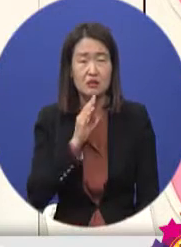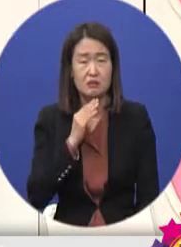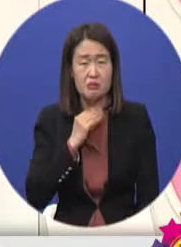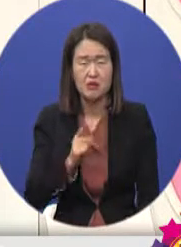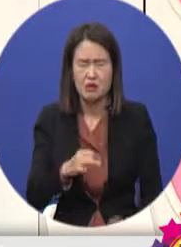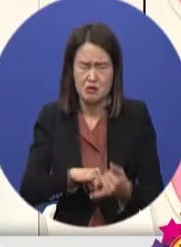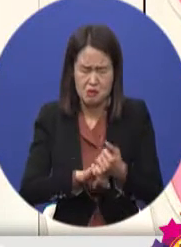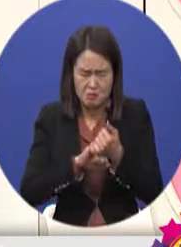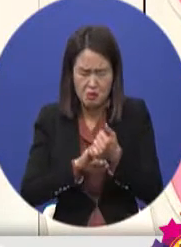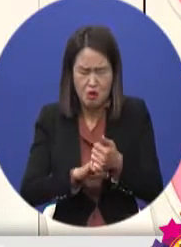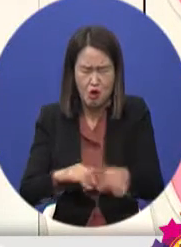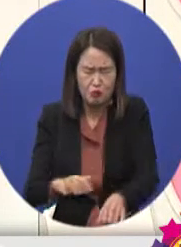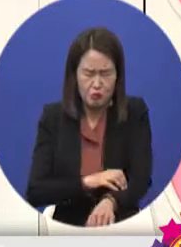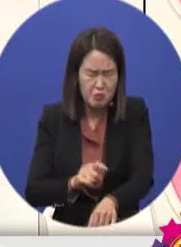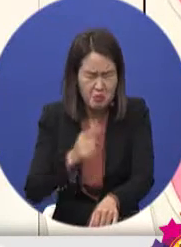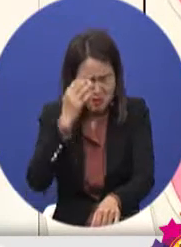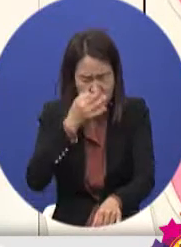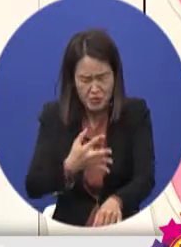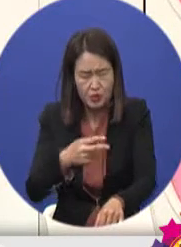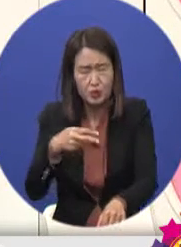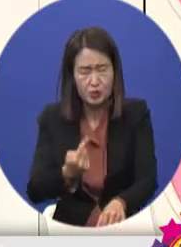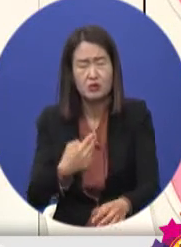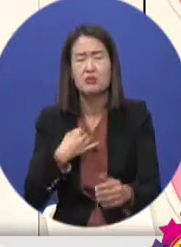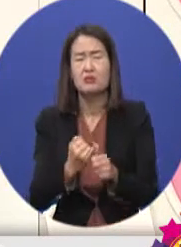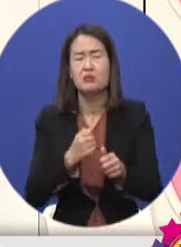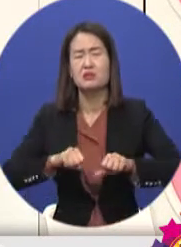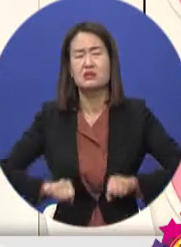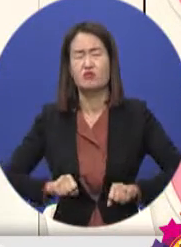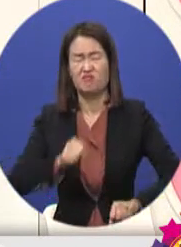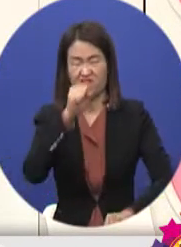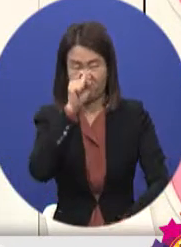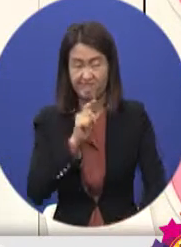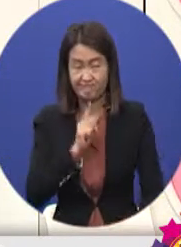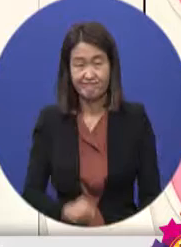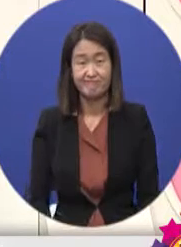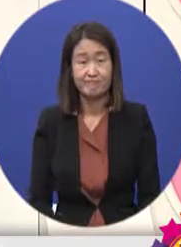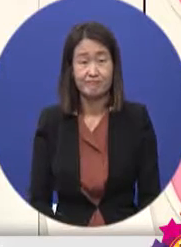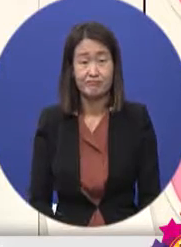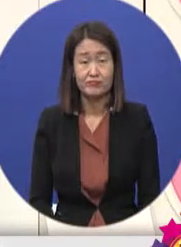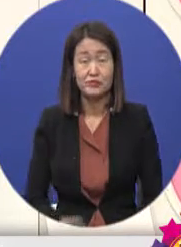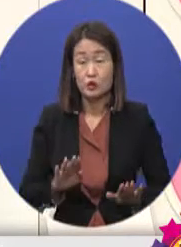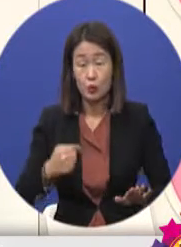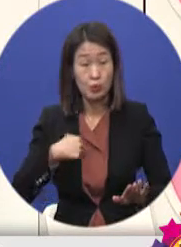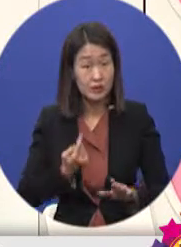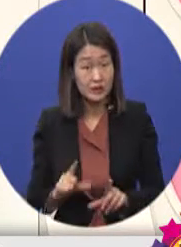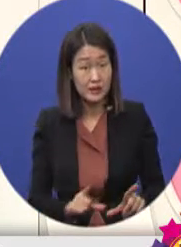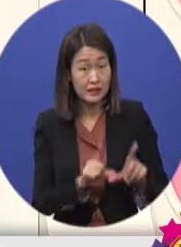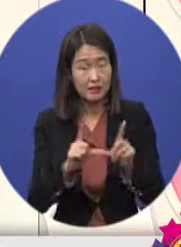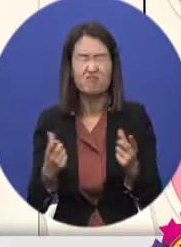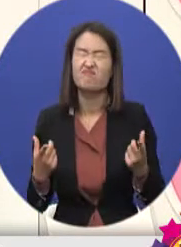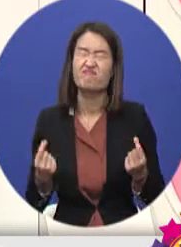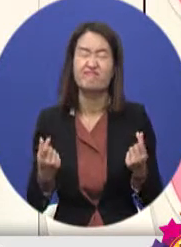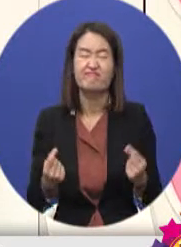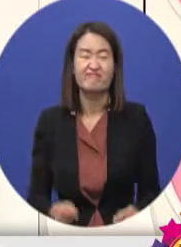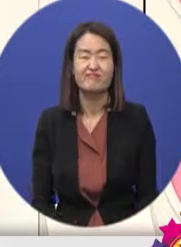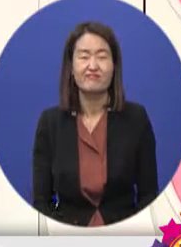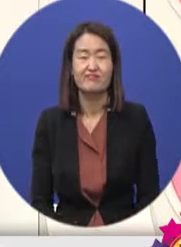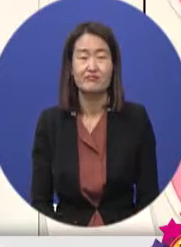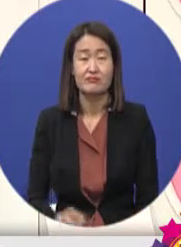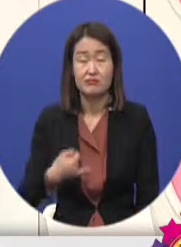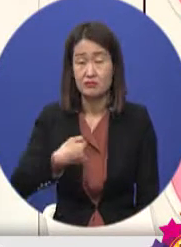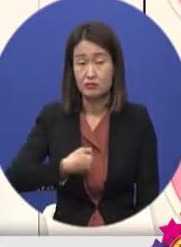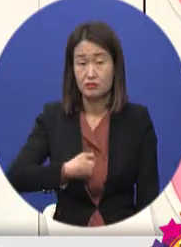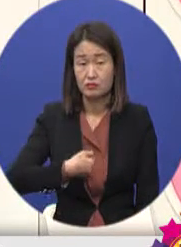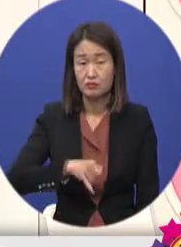해요. 네. 맞습니다. 네. 아이고, 그러시구나. 그래서 이제 혼자 사세요? 네. 혼자